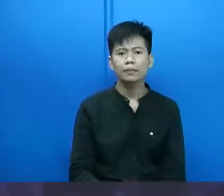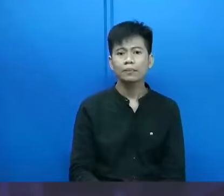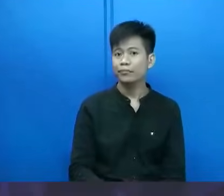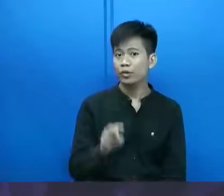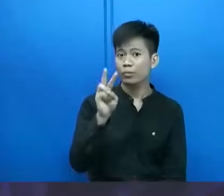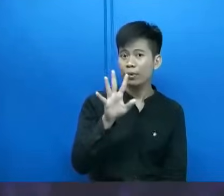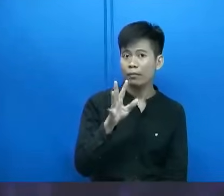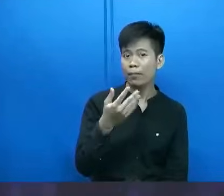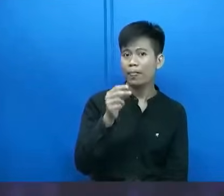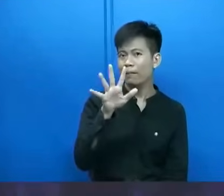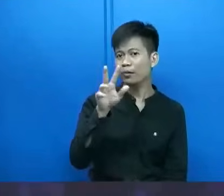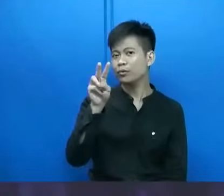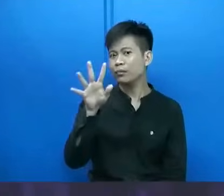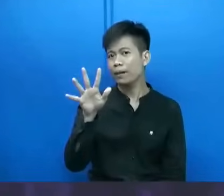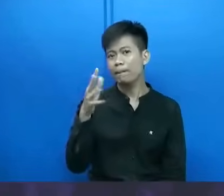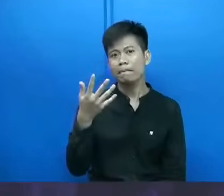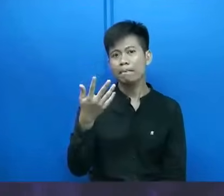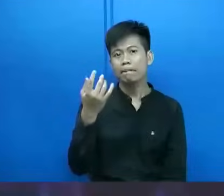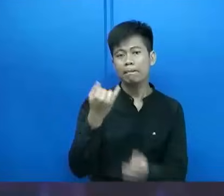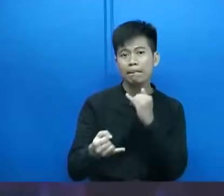25, ya 225, antum terakhir